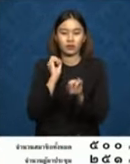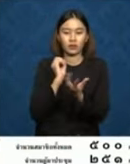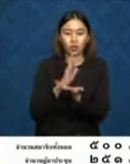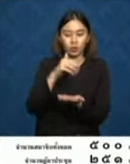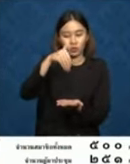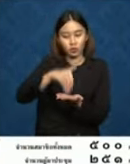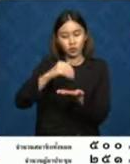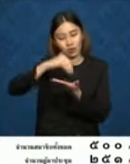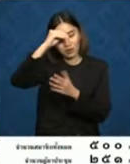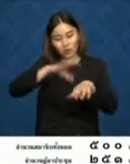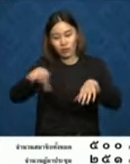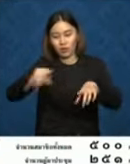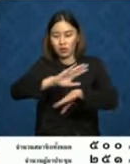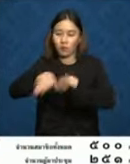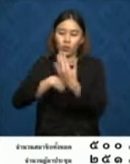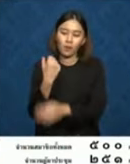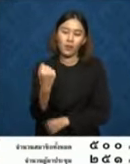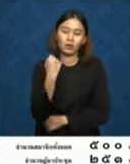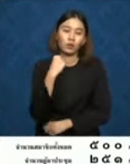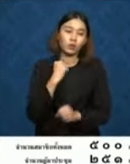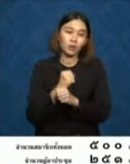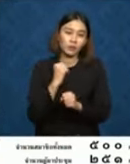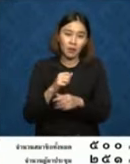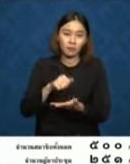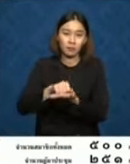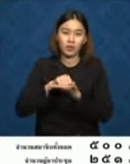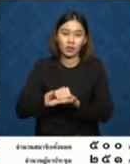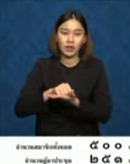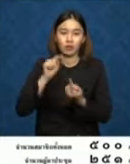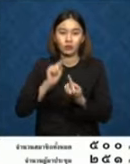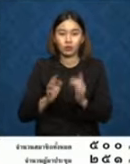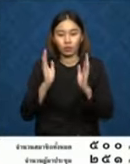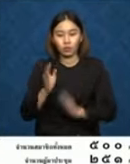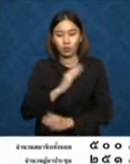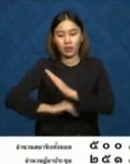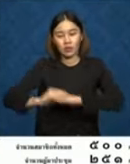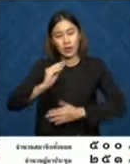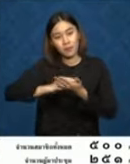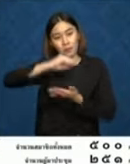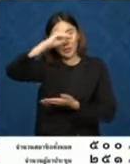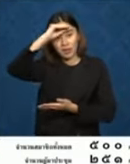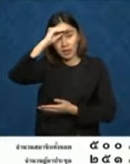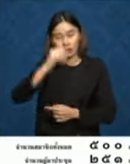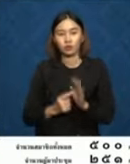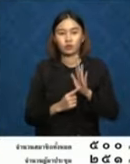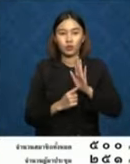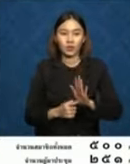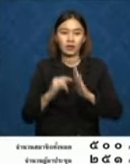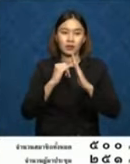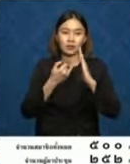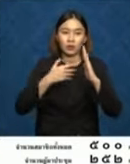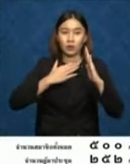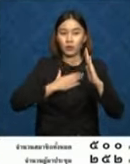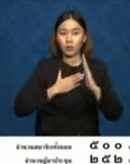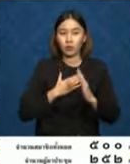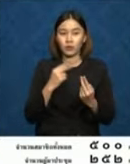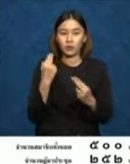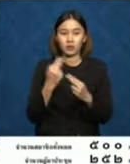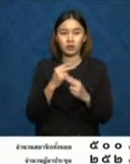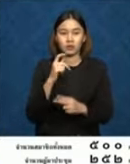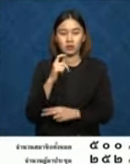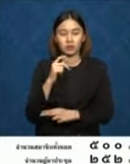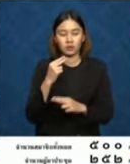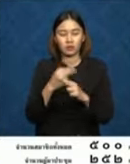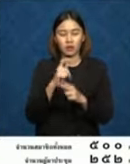ศึกษาเหล่านี้ขาดความมั่นคงในการทำงานและให้บริการนักเรียนพิการผมขอยกตัวอย่างในพื้นที่ของผมครับโดยท่านอรรถ